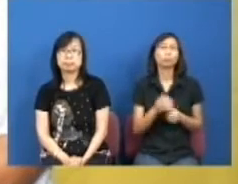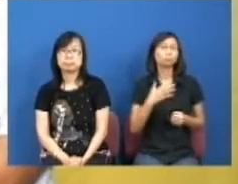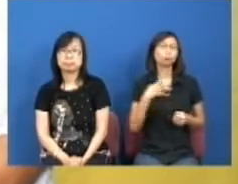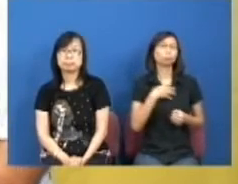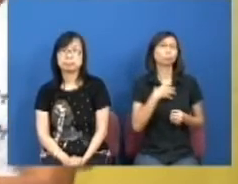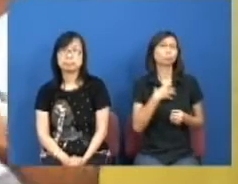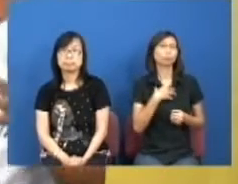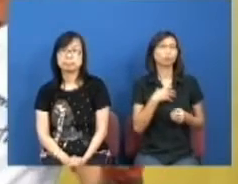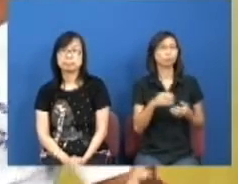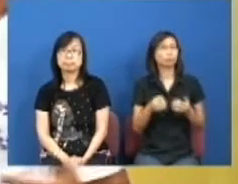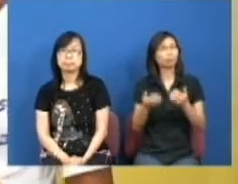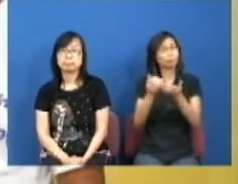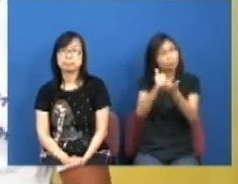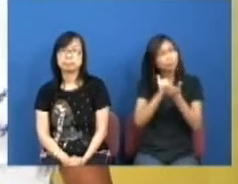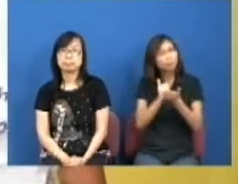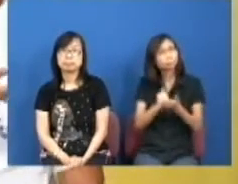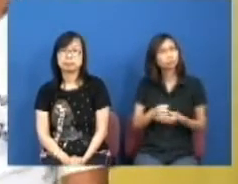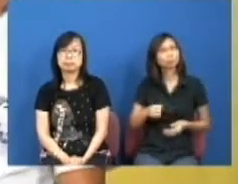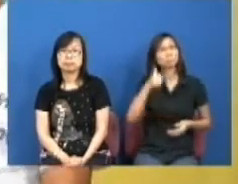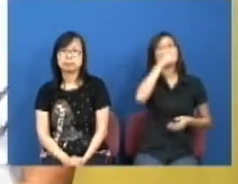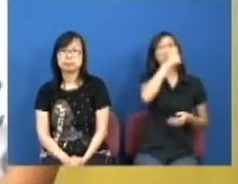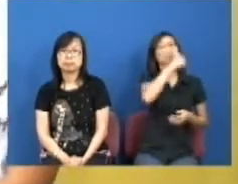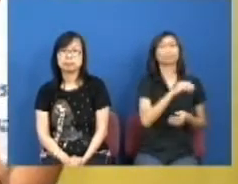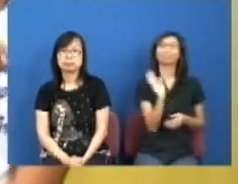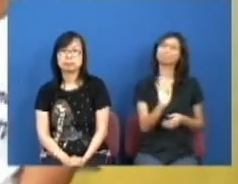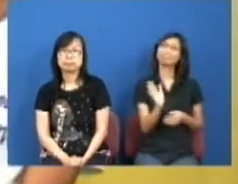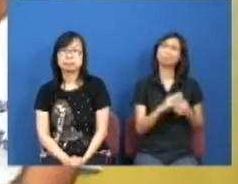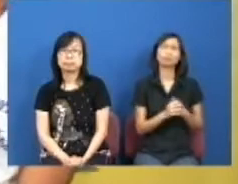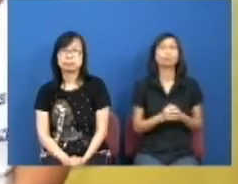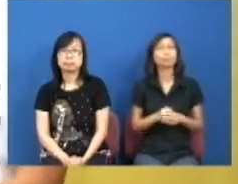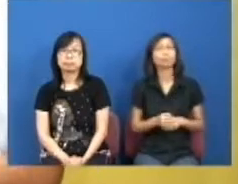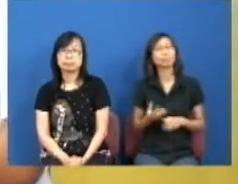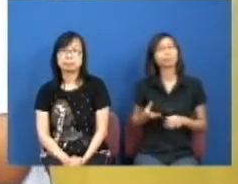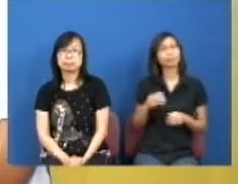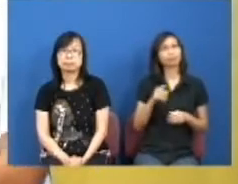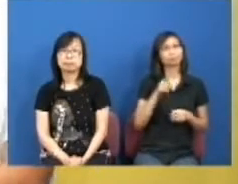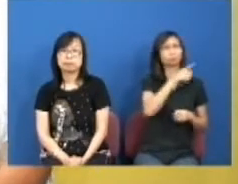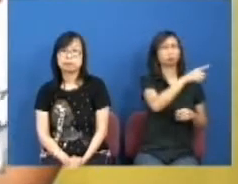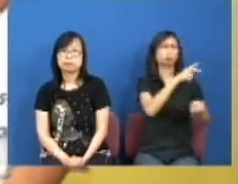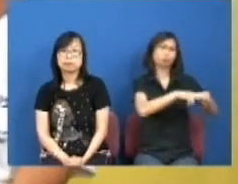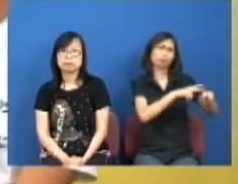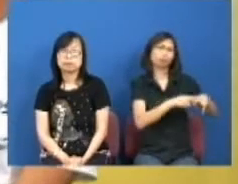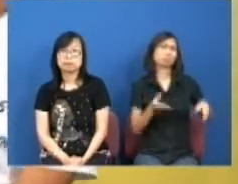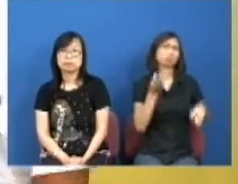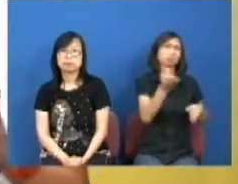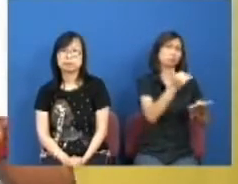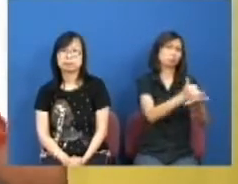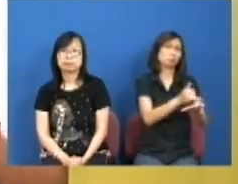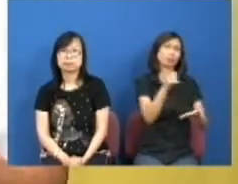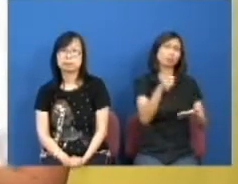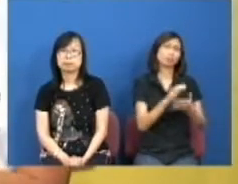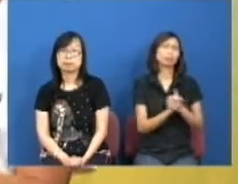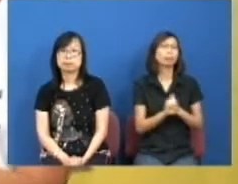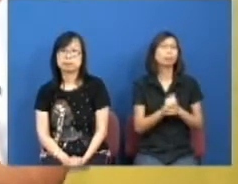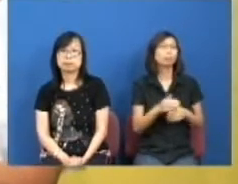咗覺得好威，咁喂好，人哋大把貨咁，又係抌半件貨出嚟又唔開心，即刻即係轉曬題，